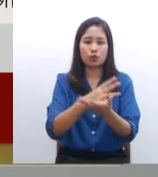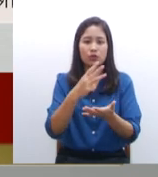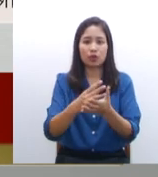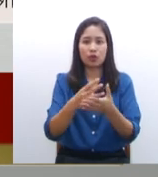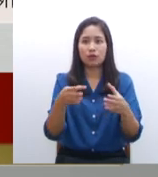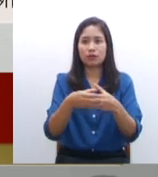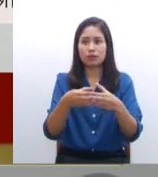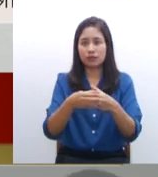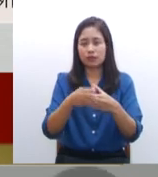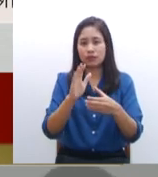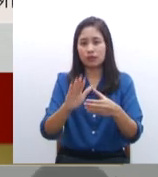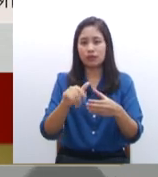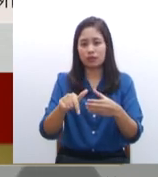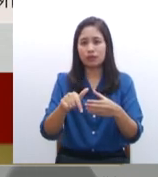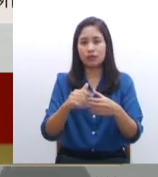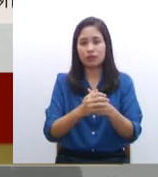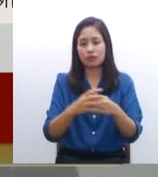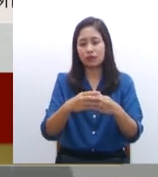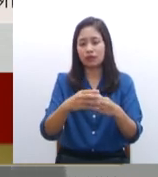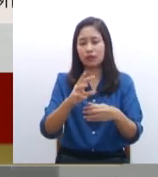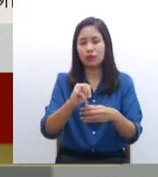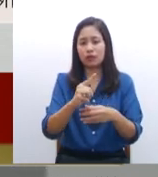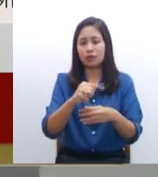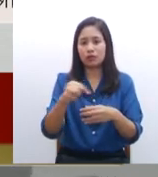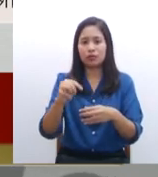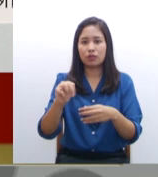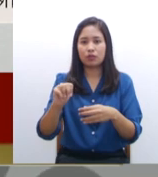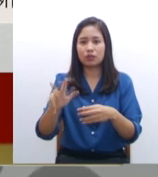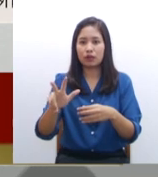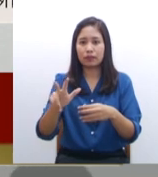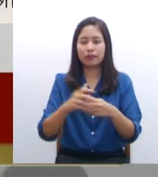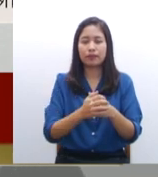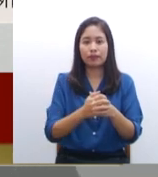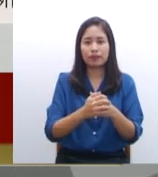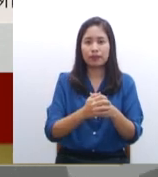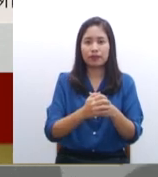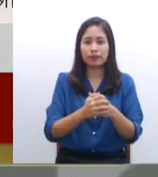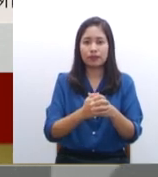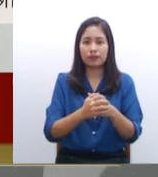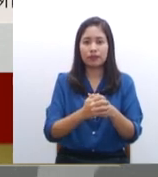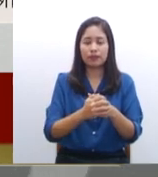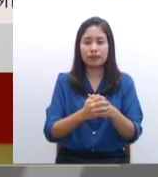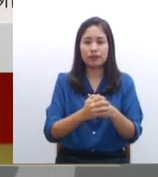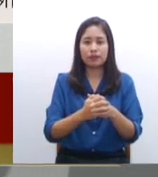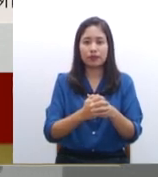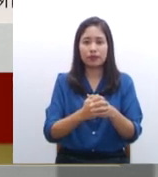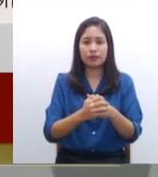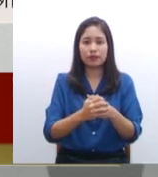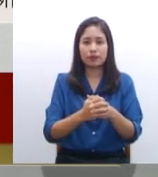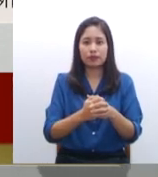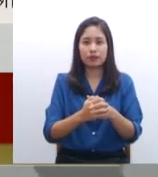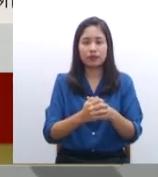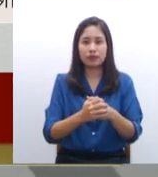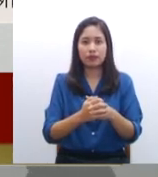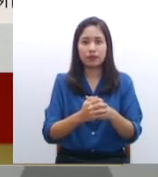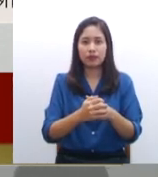การเรียนรู้เพิ่มเติมในระดับชั้นมัธยมศึกษาตอนต้นถึงภาคเรียนที่1ของชั้นมัธยมศึกษาปี